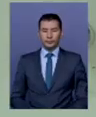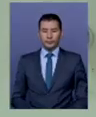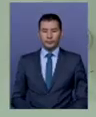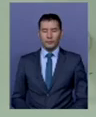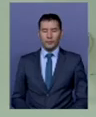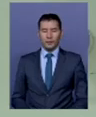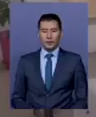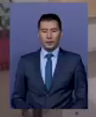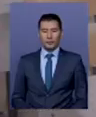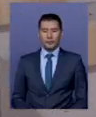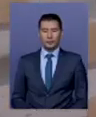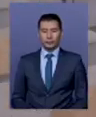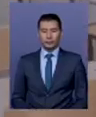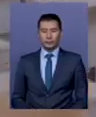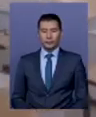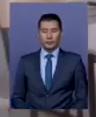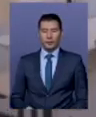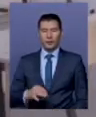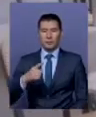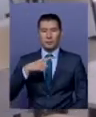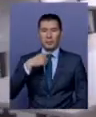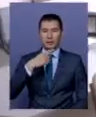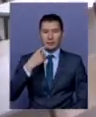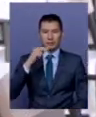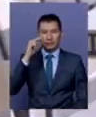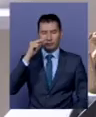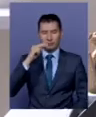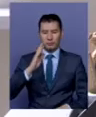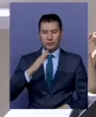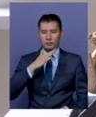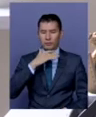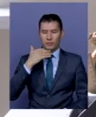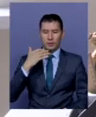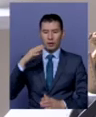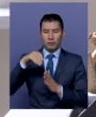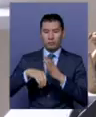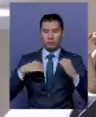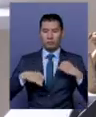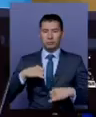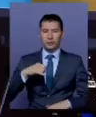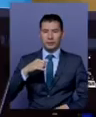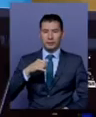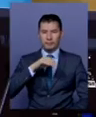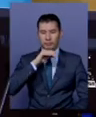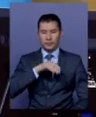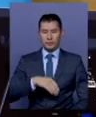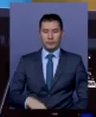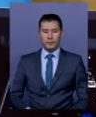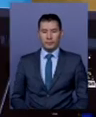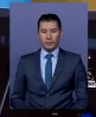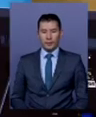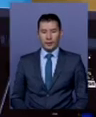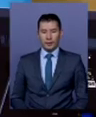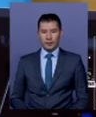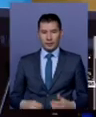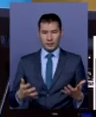күтілуде. Олардың 113-і бірінші сынып оқушыларына және онда тек білікті мамандар жұмыс істейтін болады. Ребенок только в этом году идет в